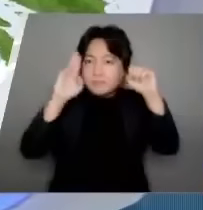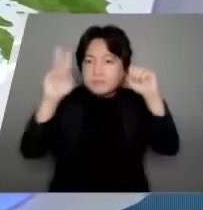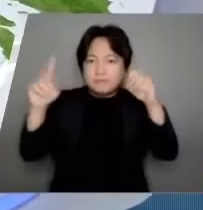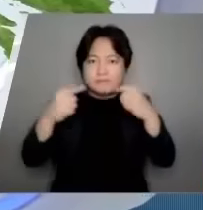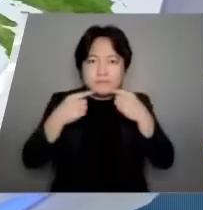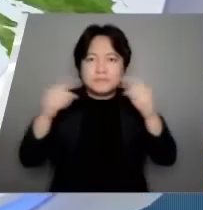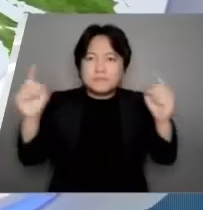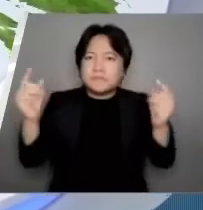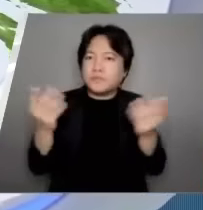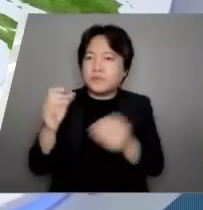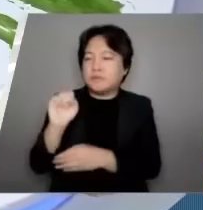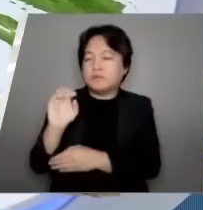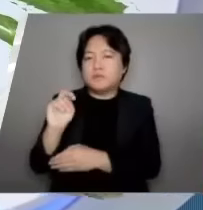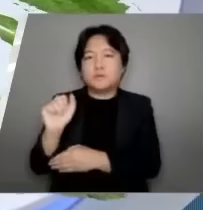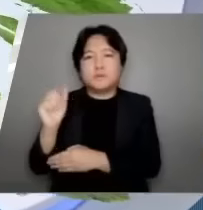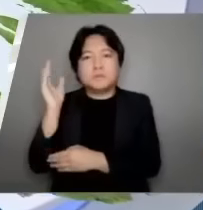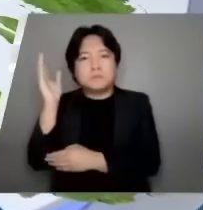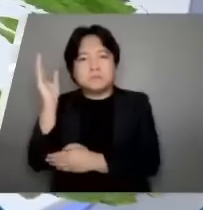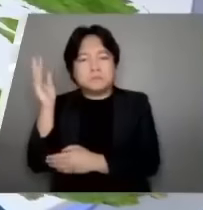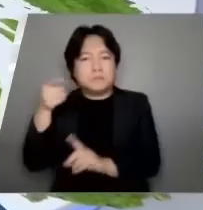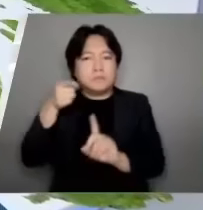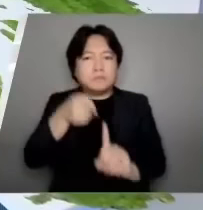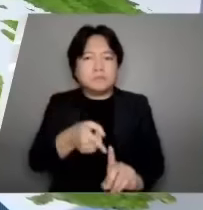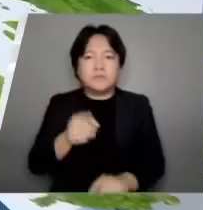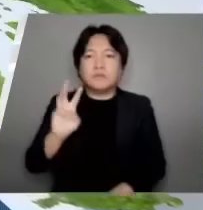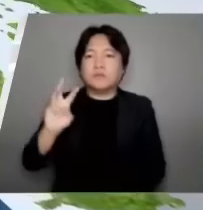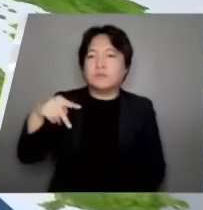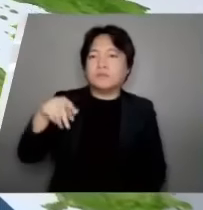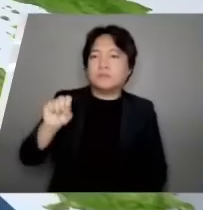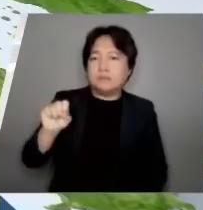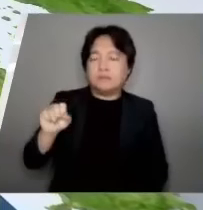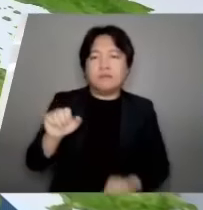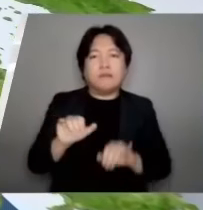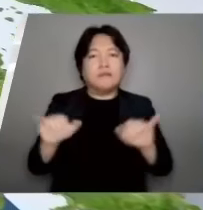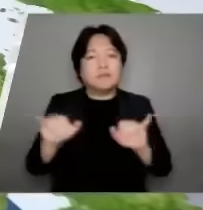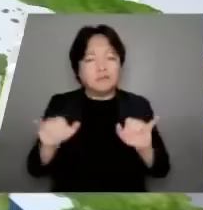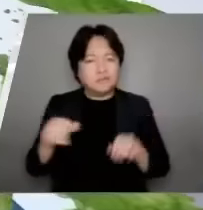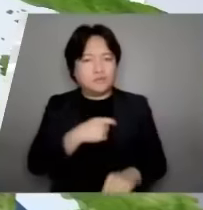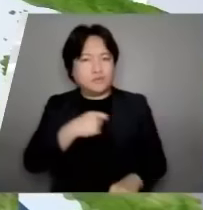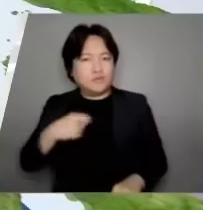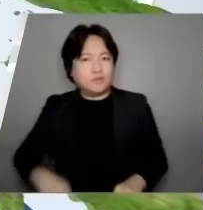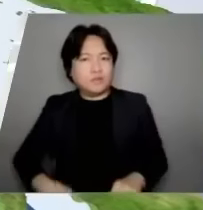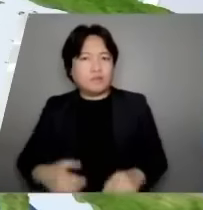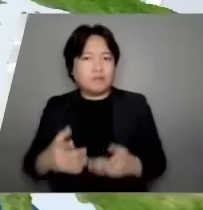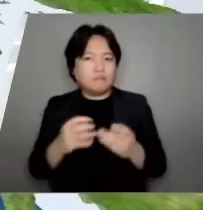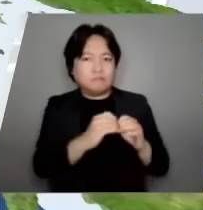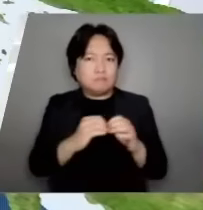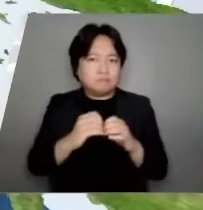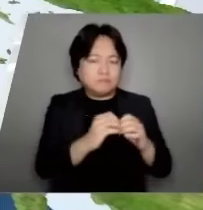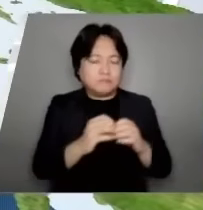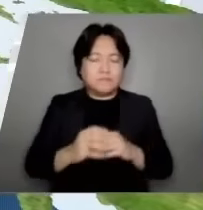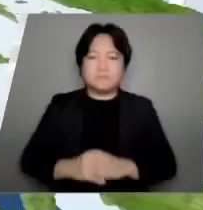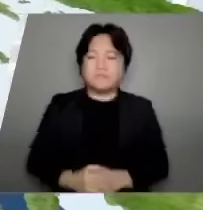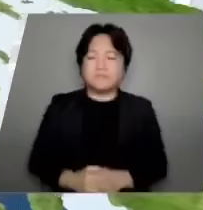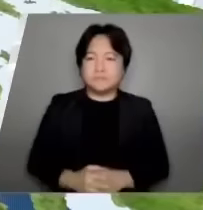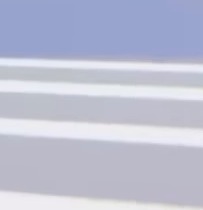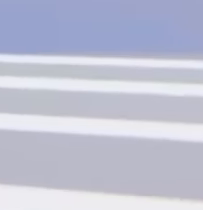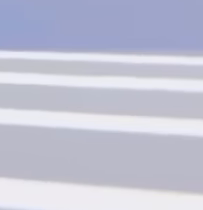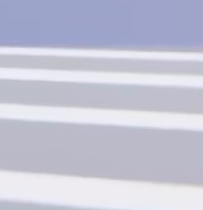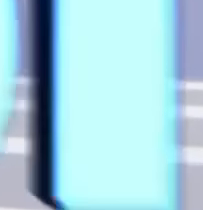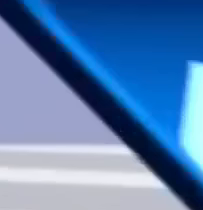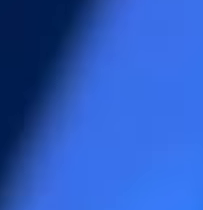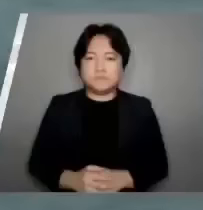mga insidente ng pangaharas ng China. Ang Defense Department ang nindigang patuloy ang mga RORE mission doon. Saksi, si Chino